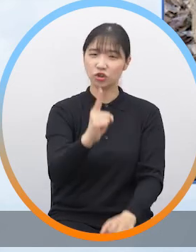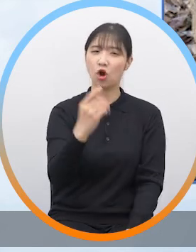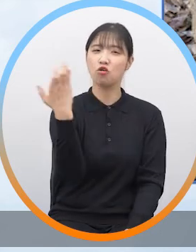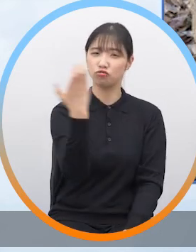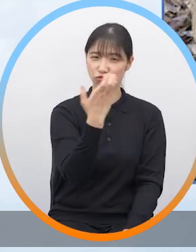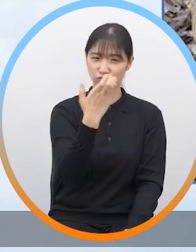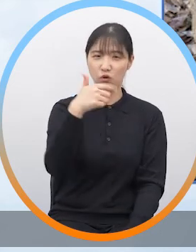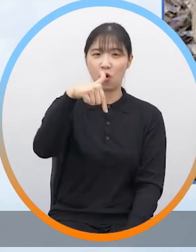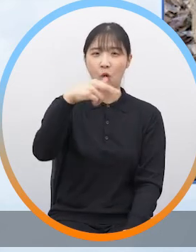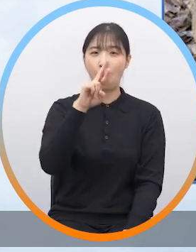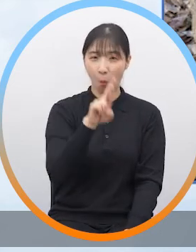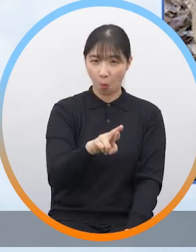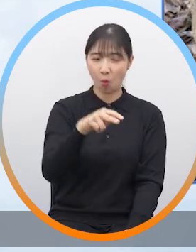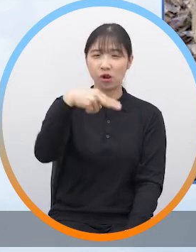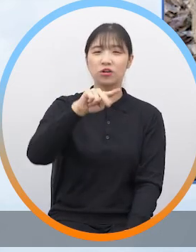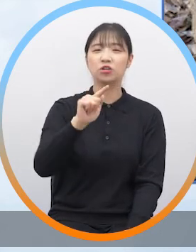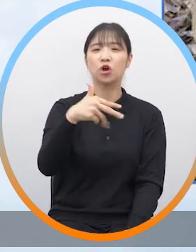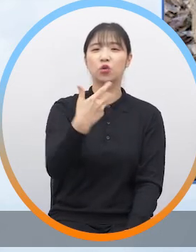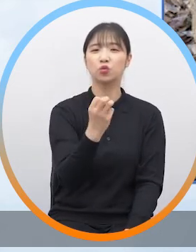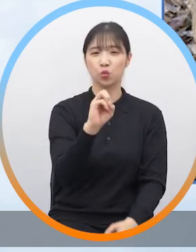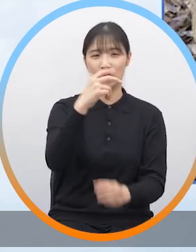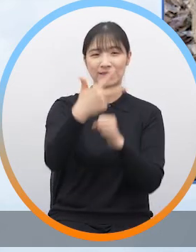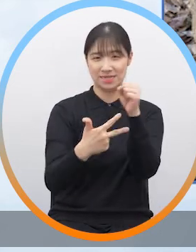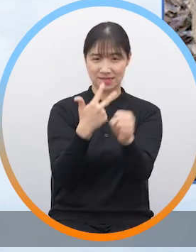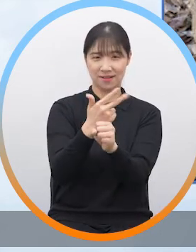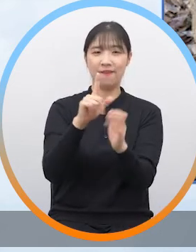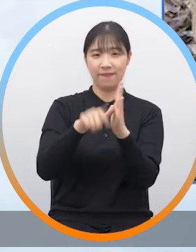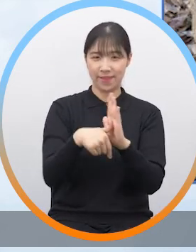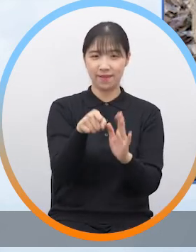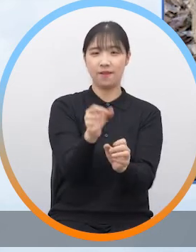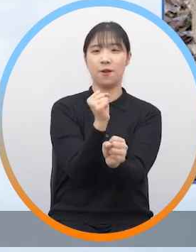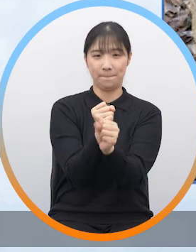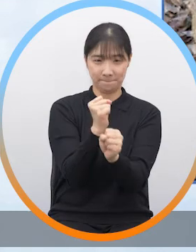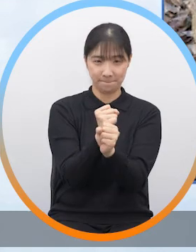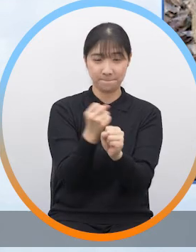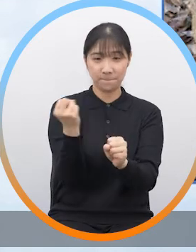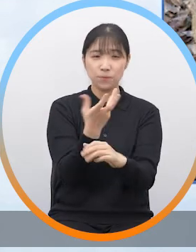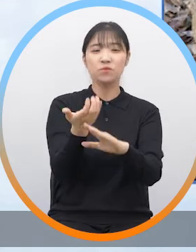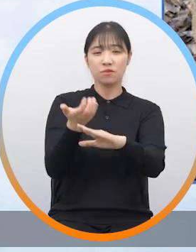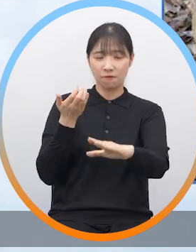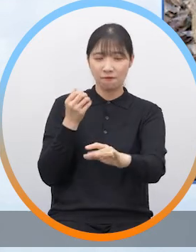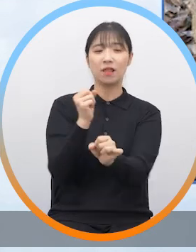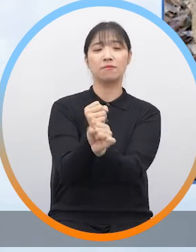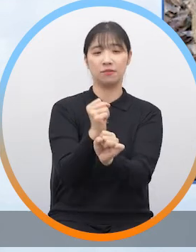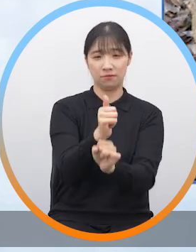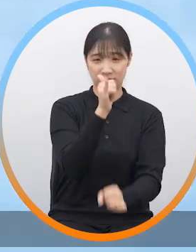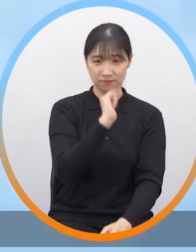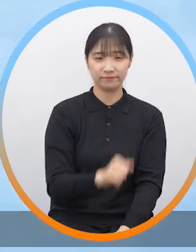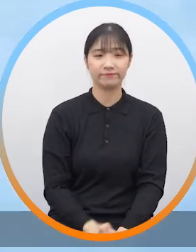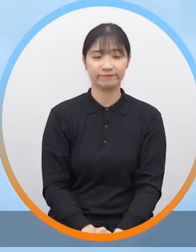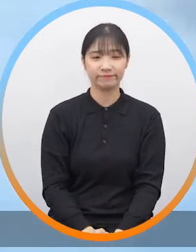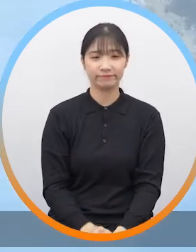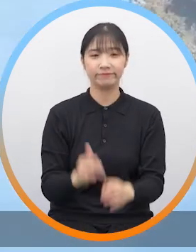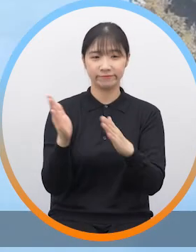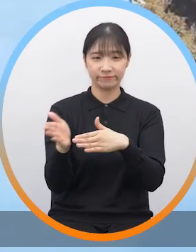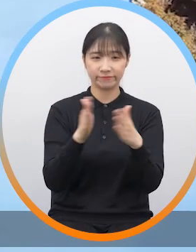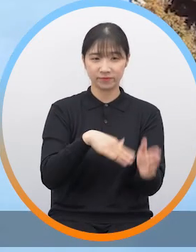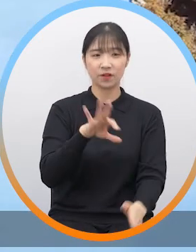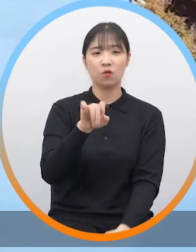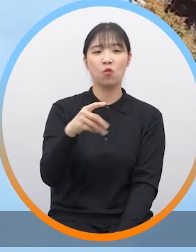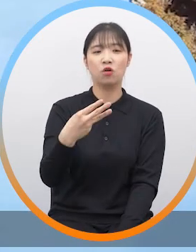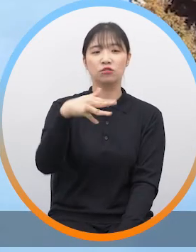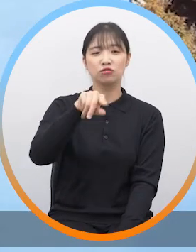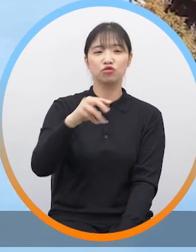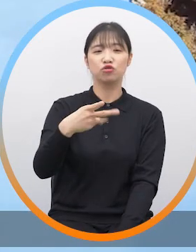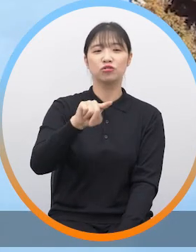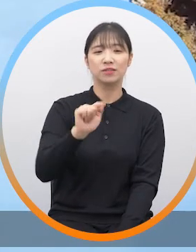1090년 고려 선종 7년이죠. 그래서 이런 것이 만들어집니다. 또 그 전에도 만들어집니다. 자, 현재 월출산